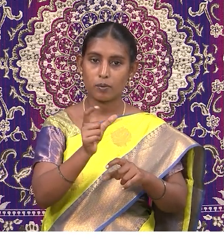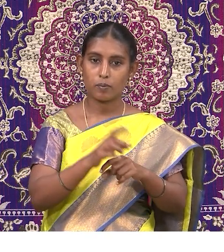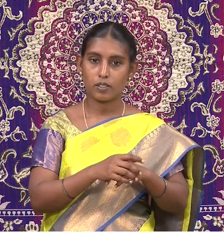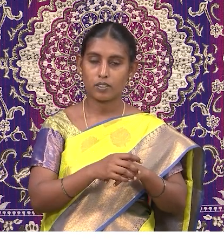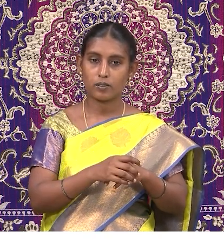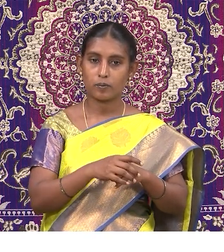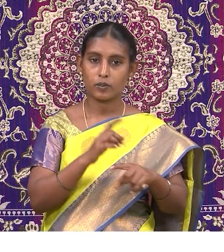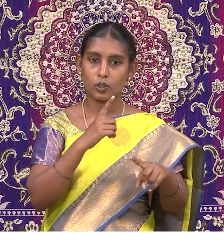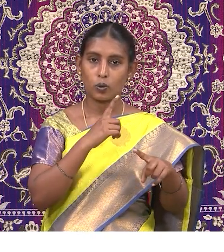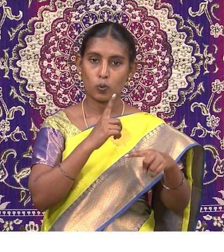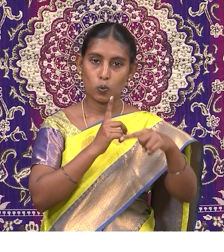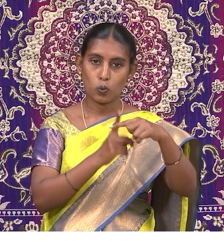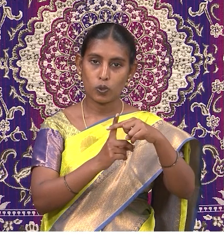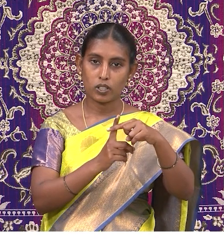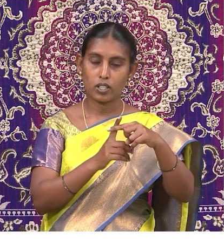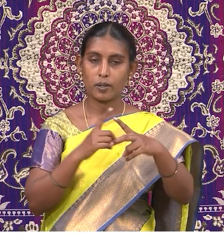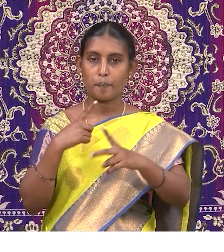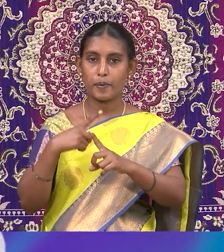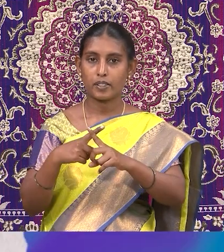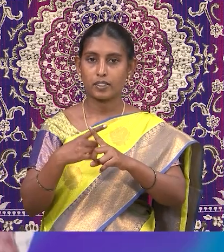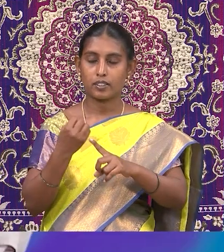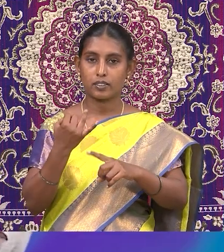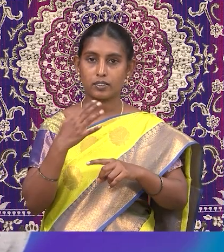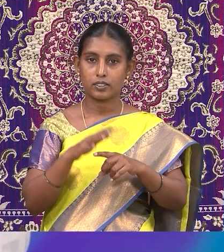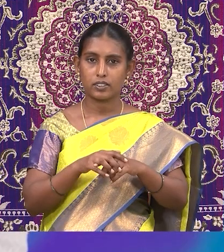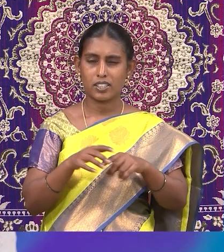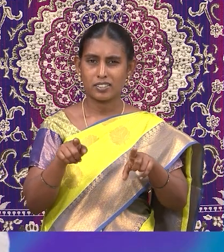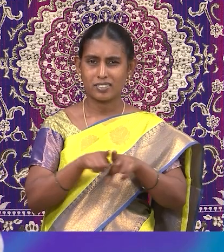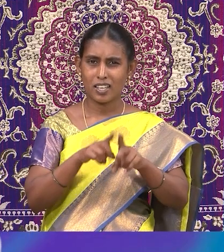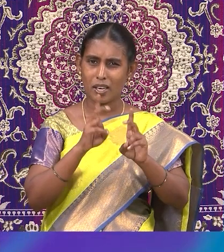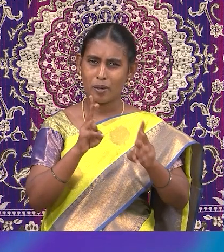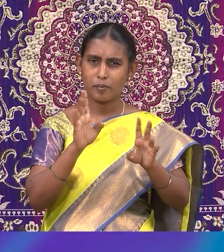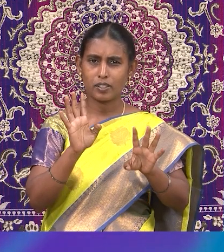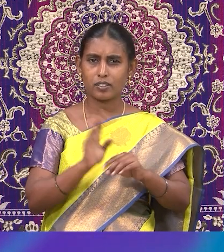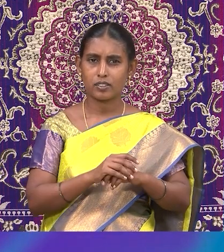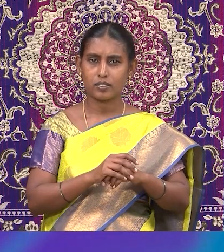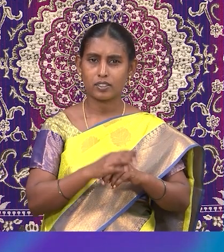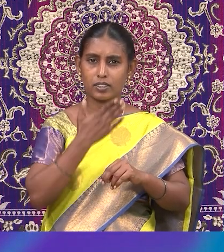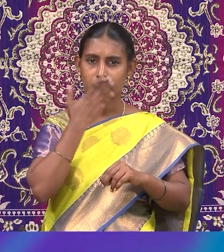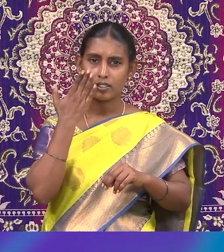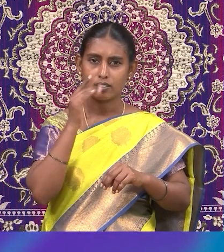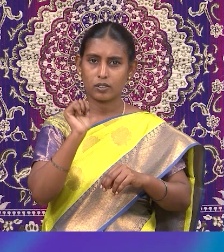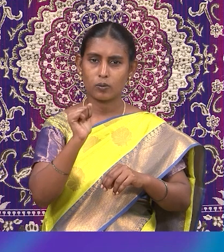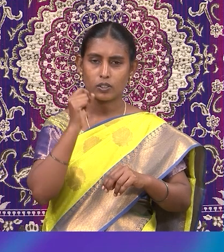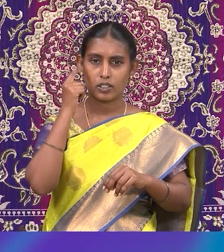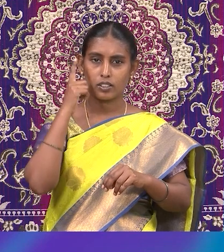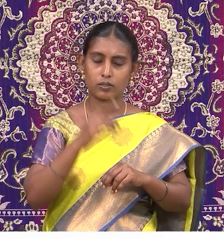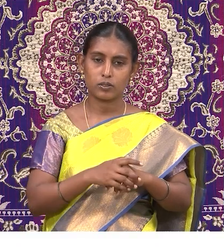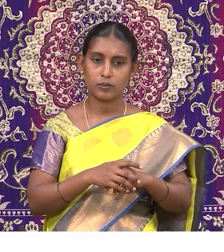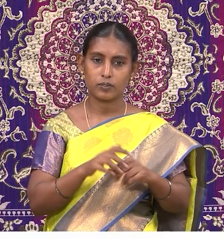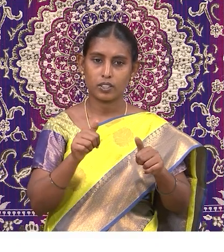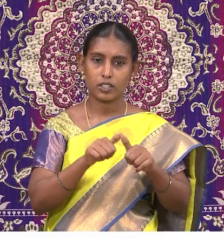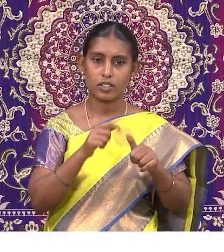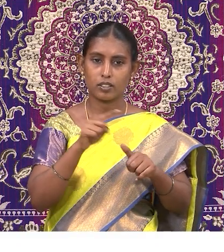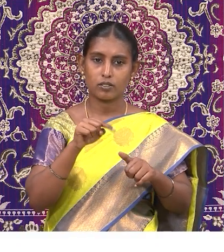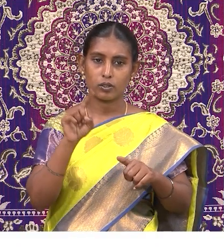கூடுதல் மற்றும் பெருக்கற்பலன் காண்க. அதே மாதிரி கணக்கு தானே பாருங்கள். ரொம்ப எளிமையாக உங்களுக்கு டாக்கன் புரிஞ்சிடும் பாருங்கள். ஏ